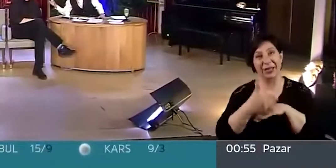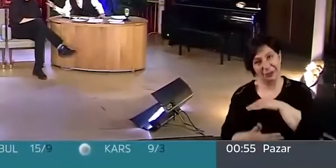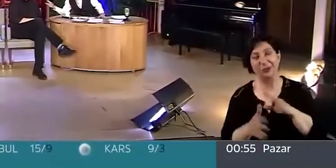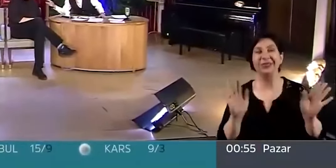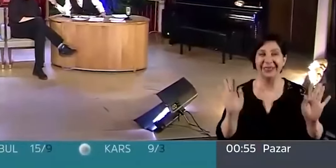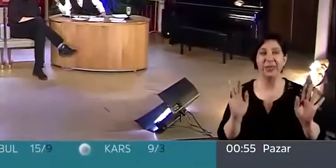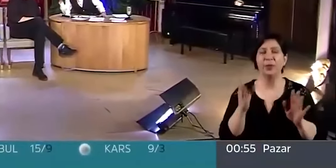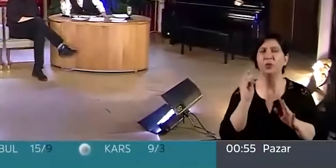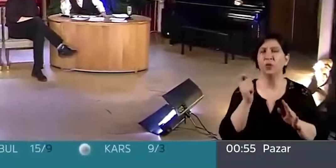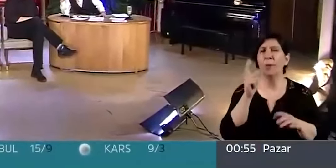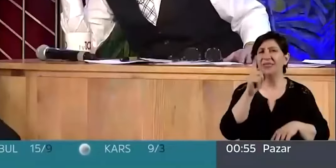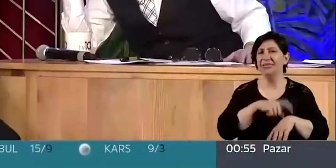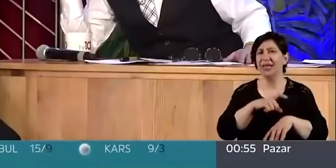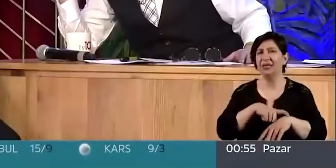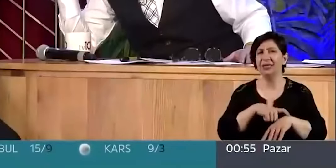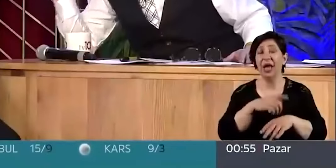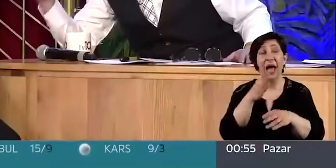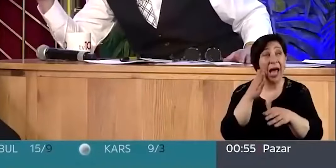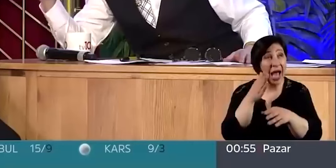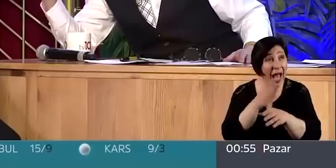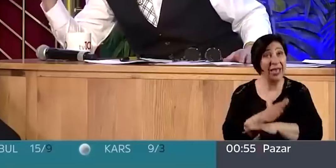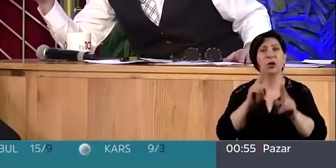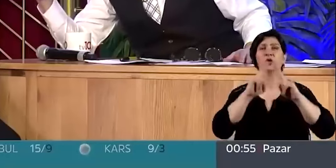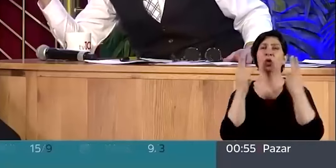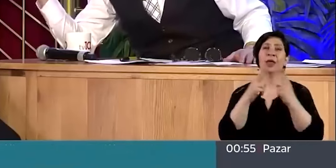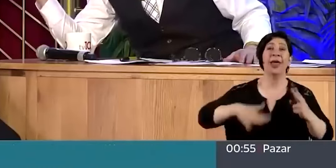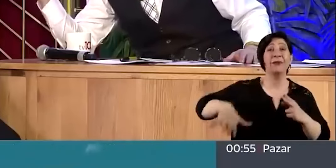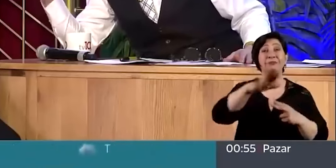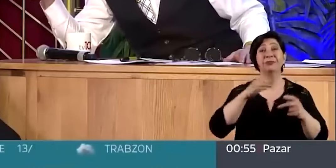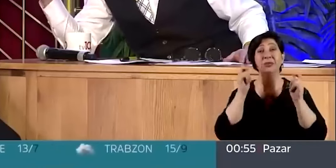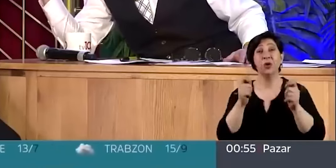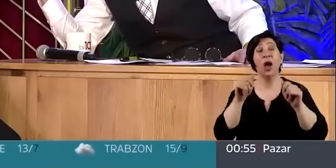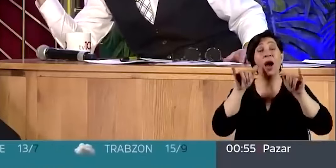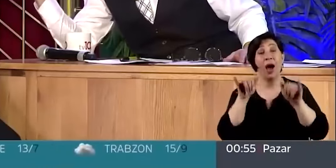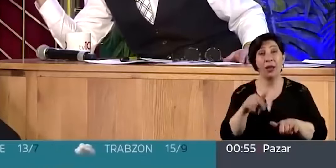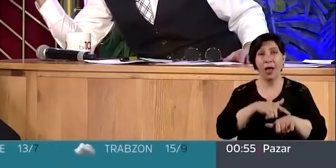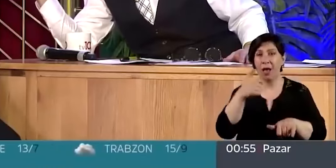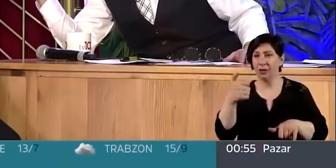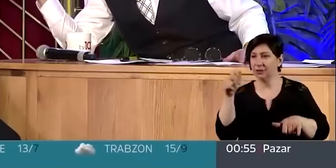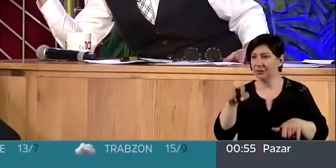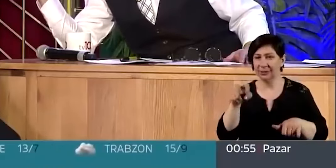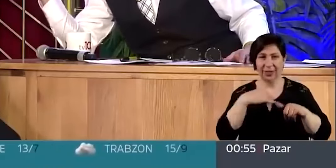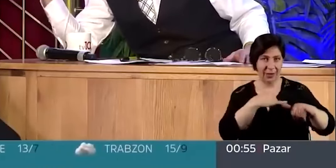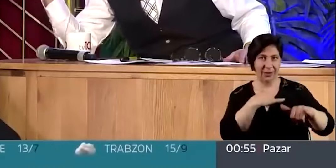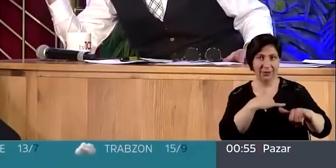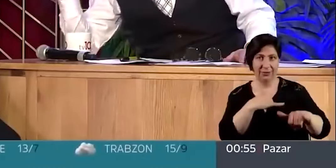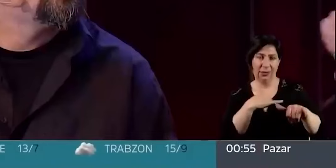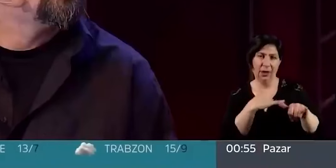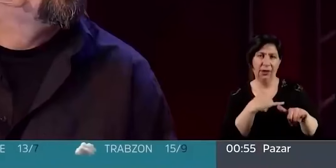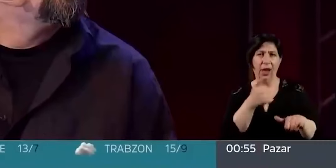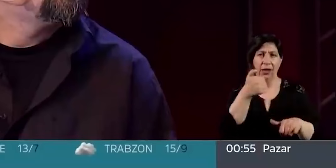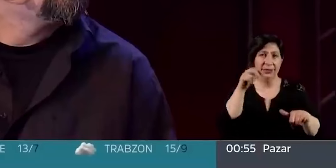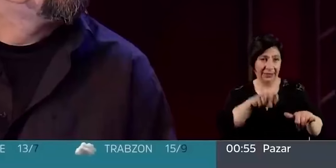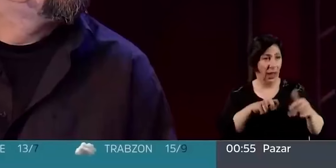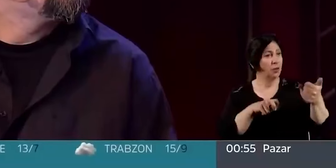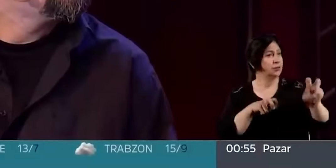Ondan sonra fakat zor bir saat çünkü hakikaten bütün dünyada çok zor. Aynı değil mi 6 ile 8 arası? 18 diyorum evet. Evet. Aynı saat. 6